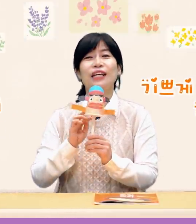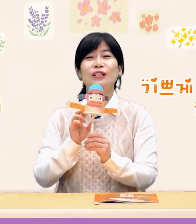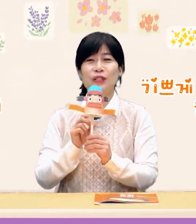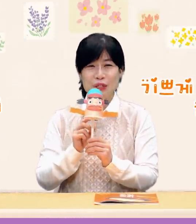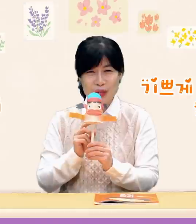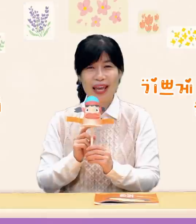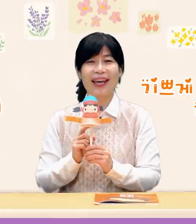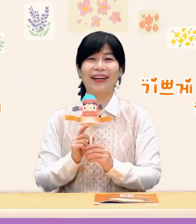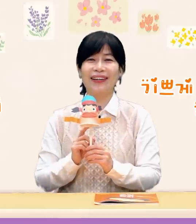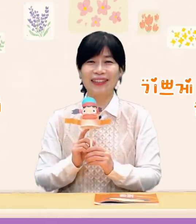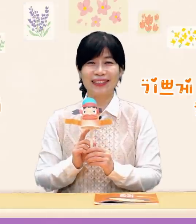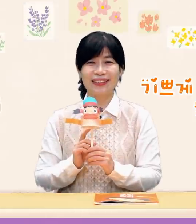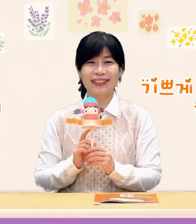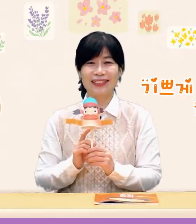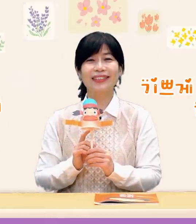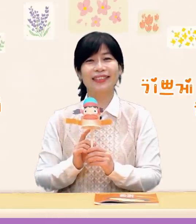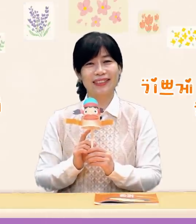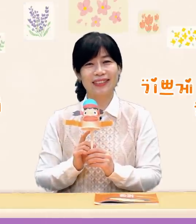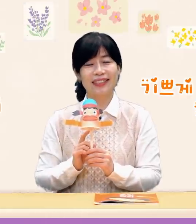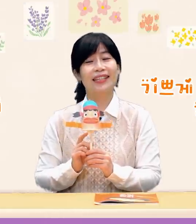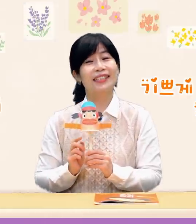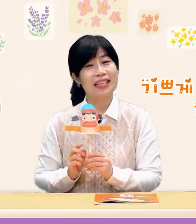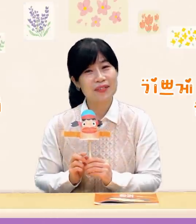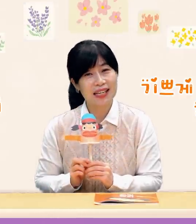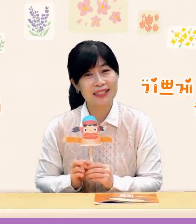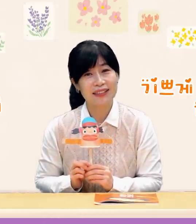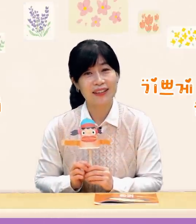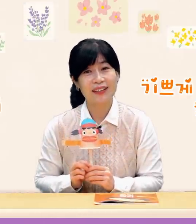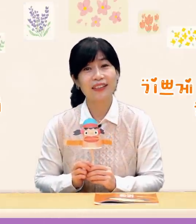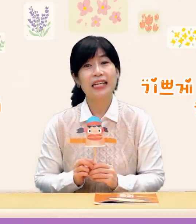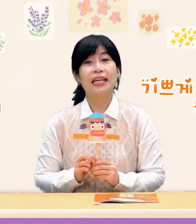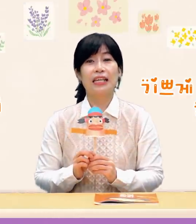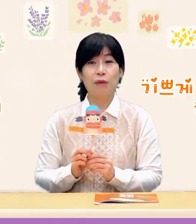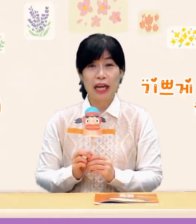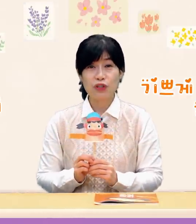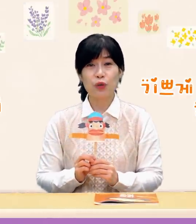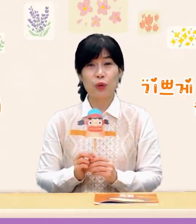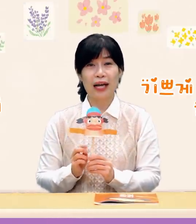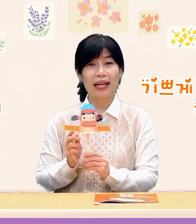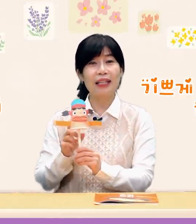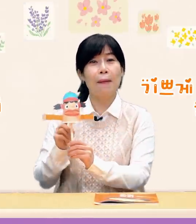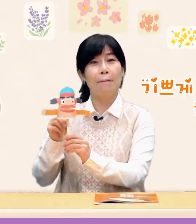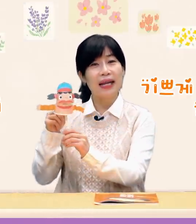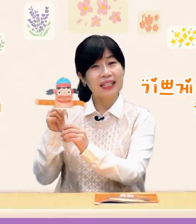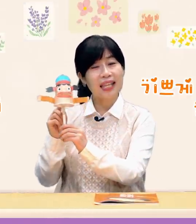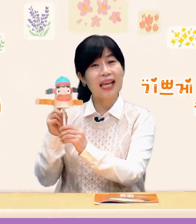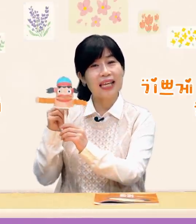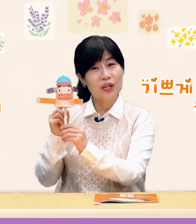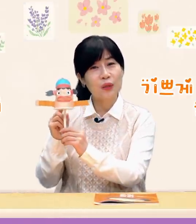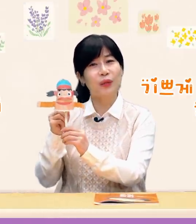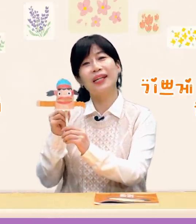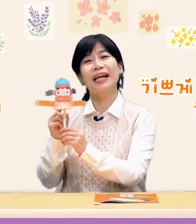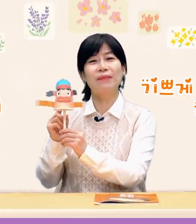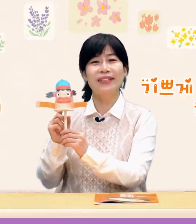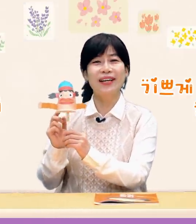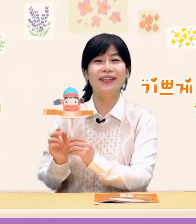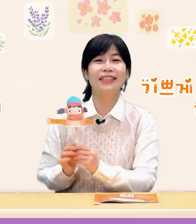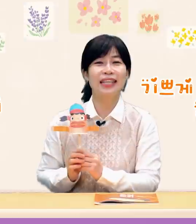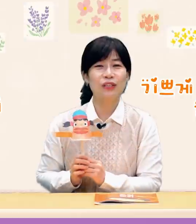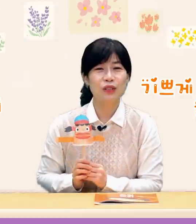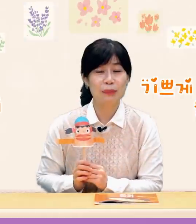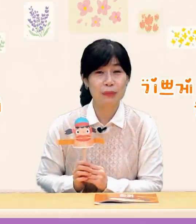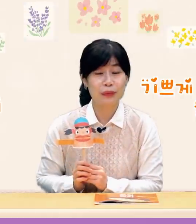기쁘게 순종해요. 참 잘했어요. 이번 한 주 동안 맞대 인형 놀이를